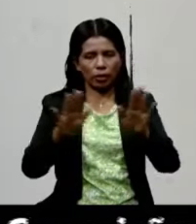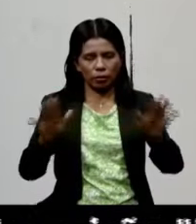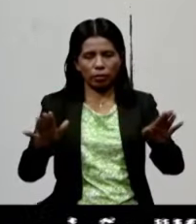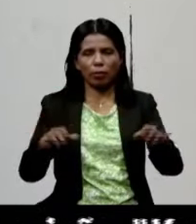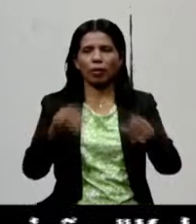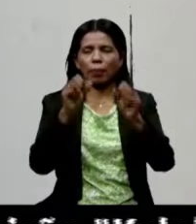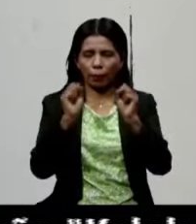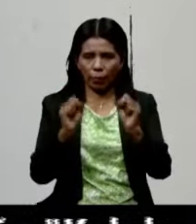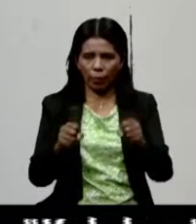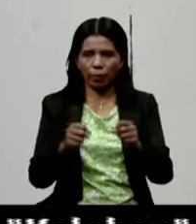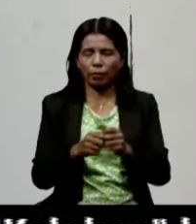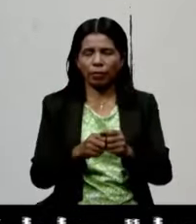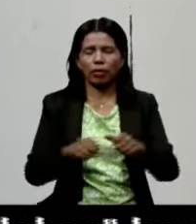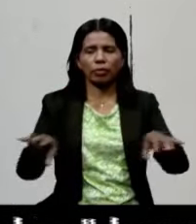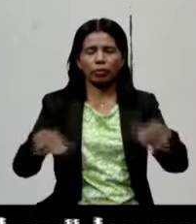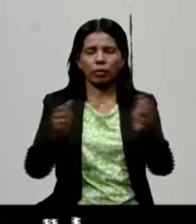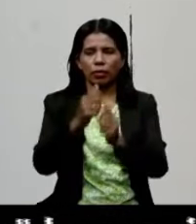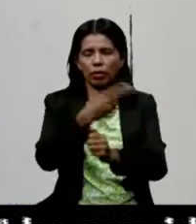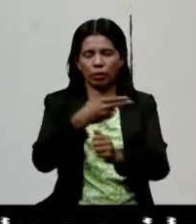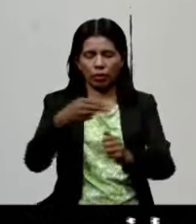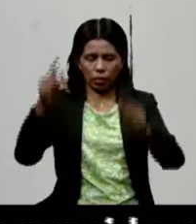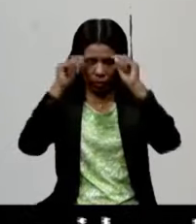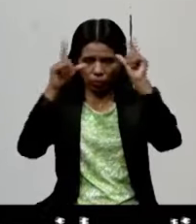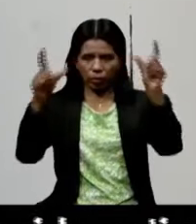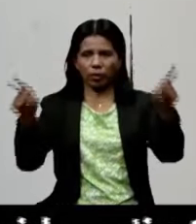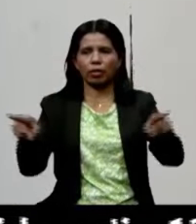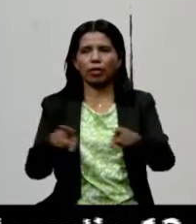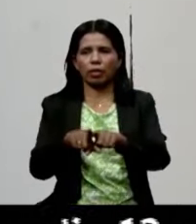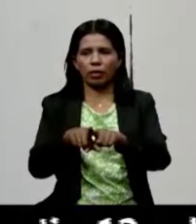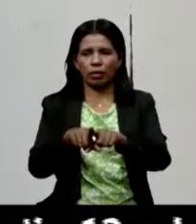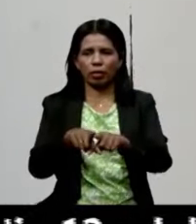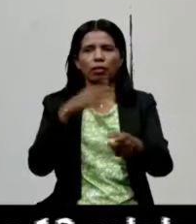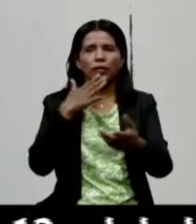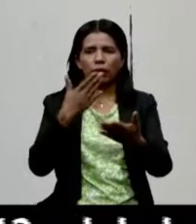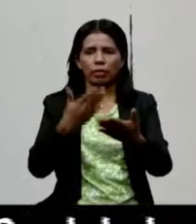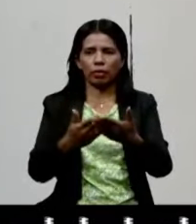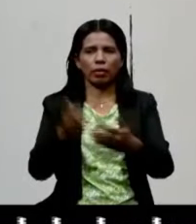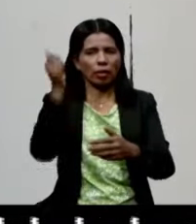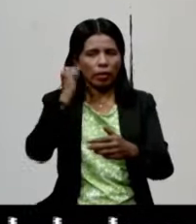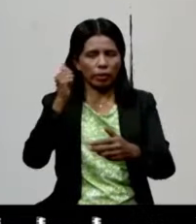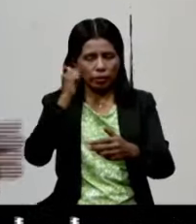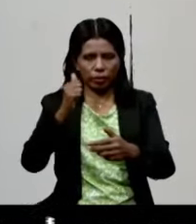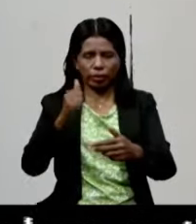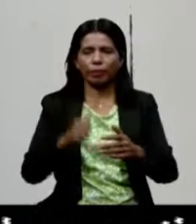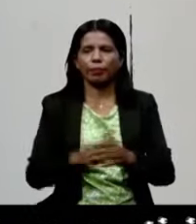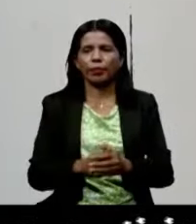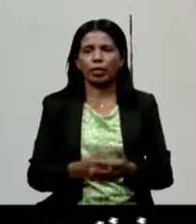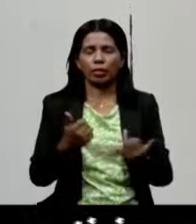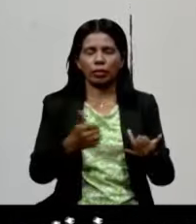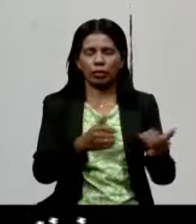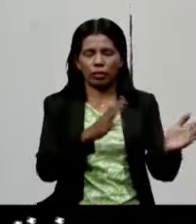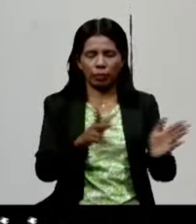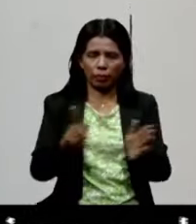bahkan hubungan Indonesia Timor-Leste sekarang adalah salah satu yang terbaik di Asia Tenggara gitu ya. Jadi itu rencana